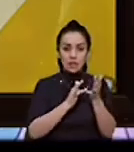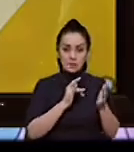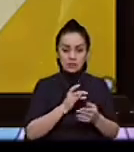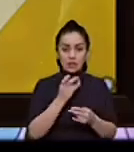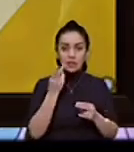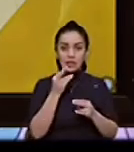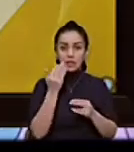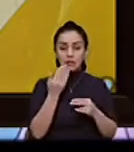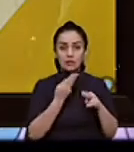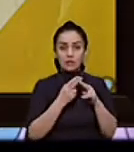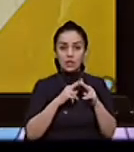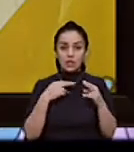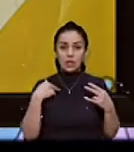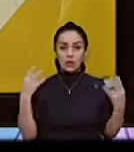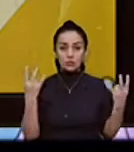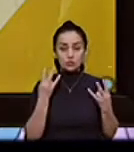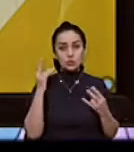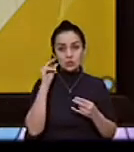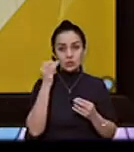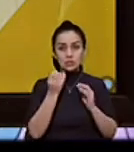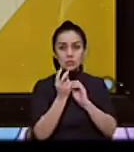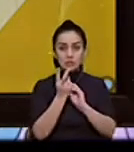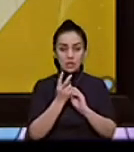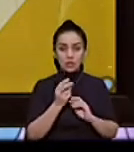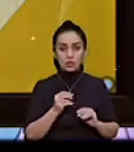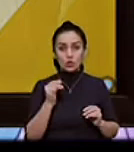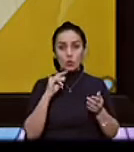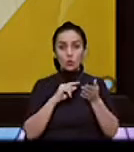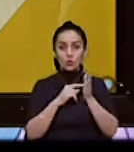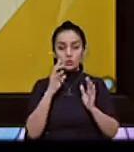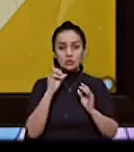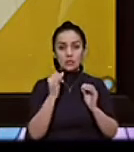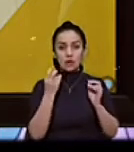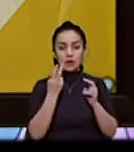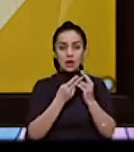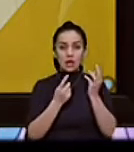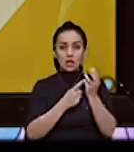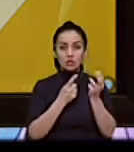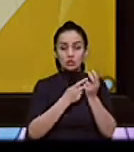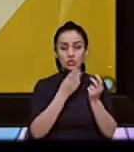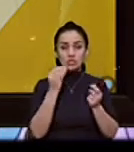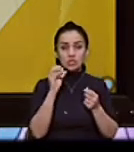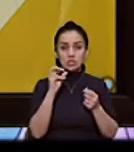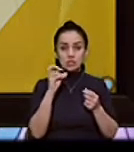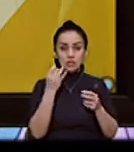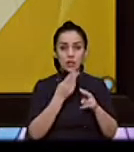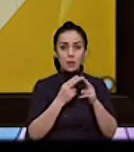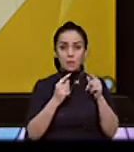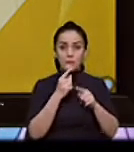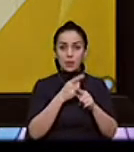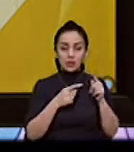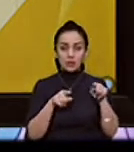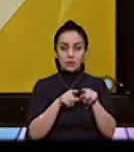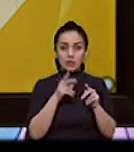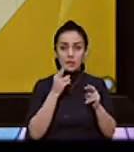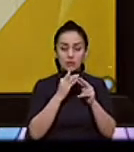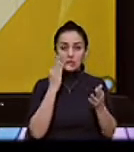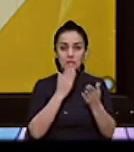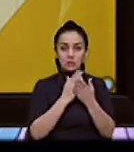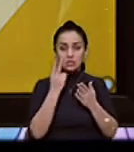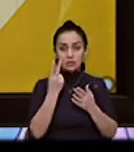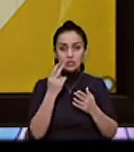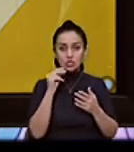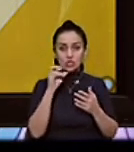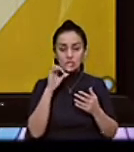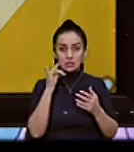тетрадь? Для этого нам нужно число 12 умножить на количество частей. Половина – это есть